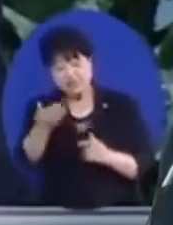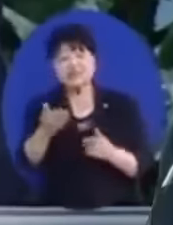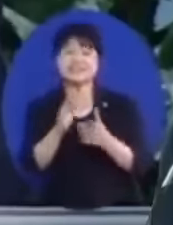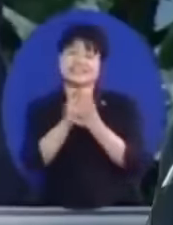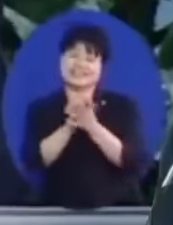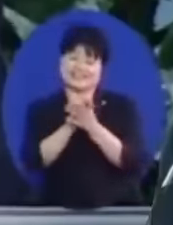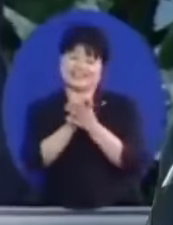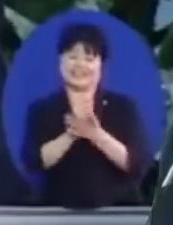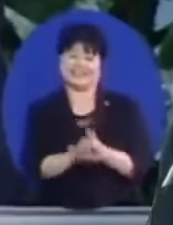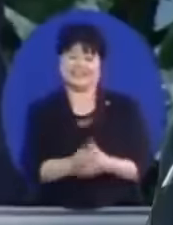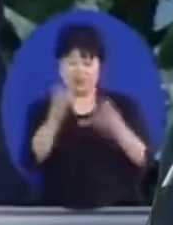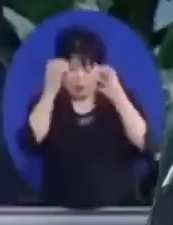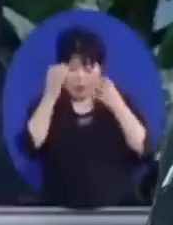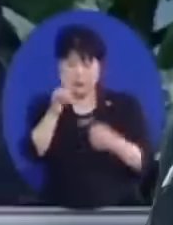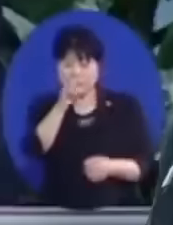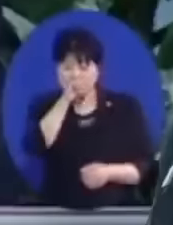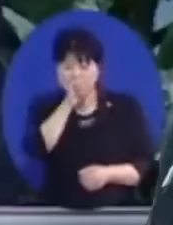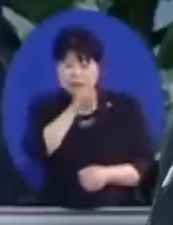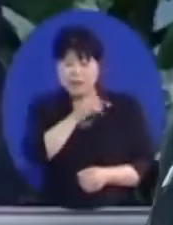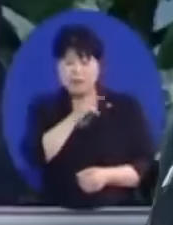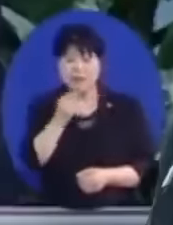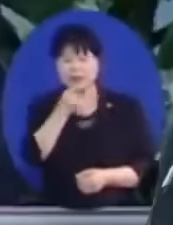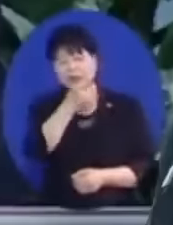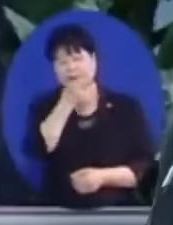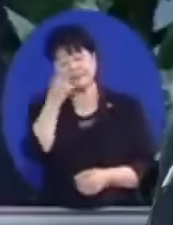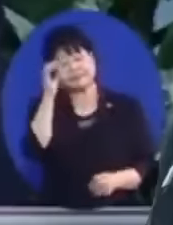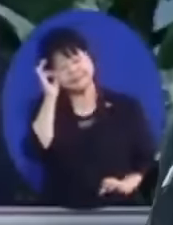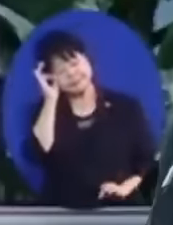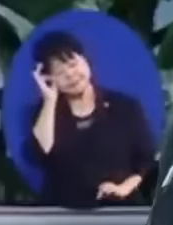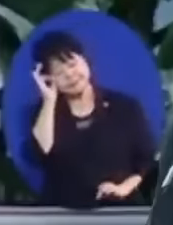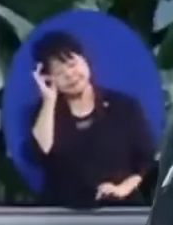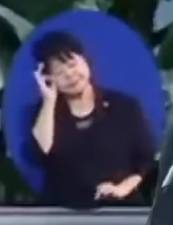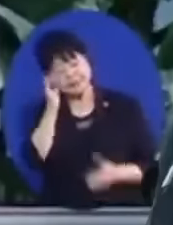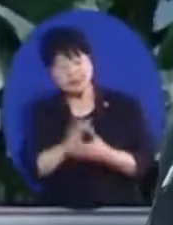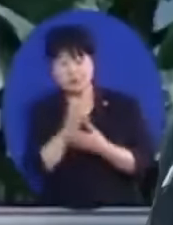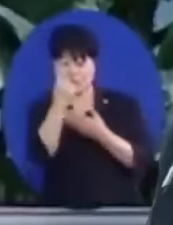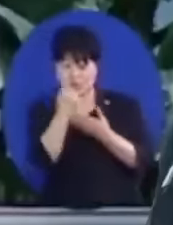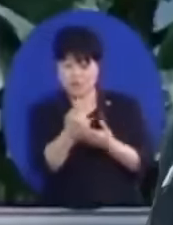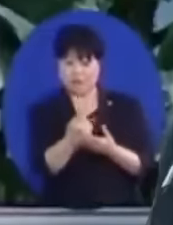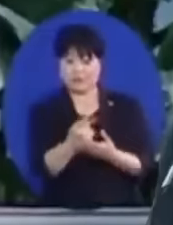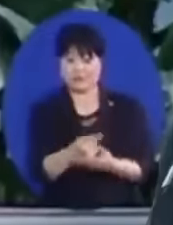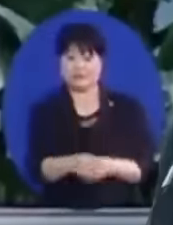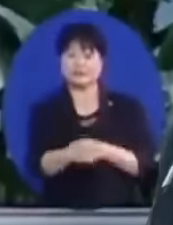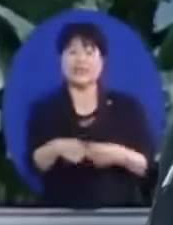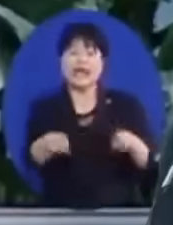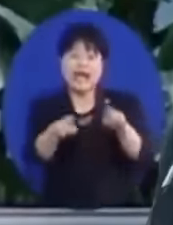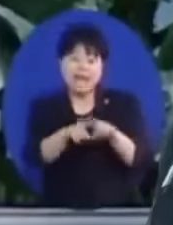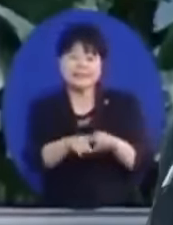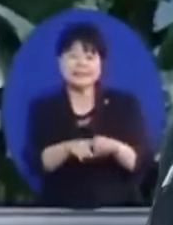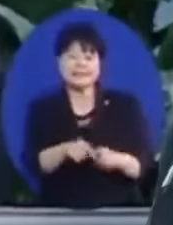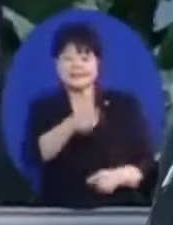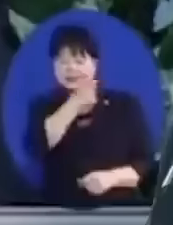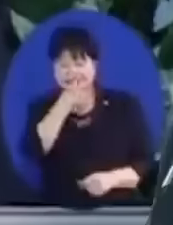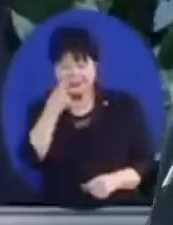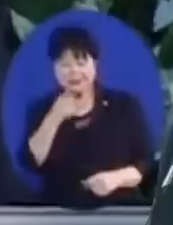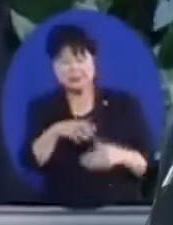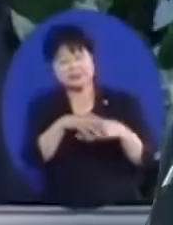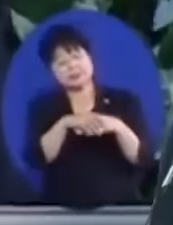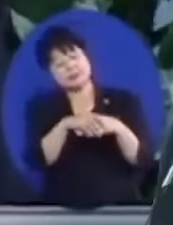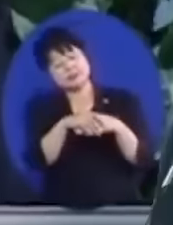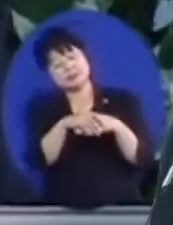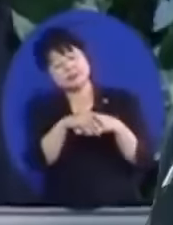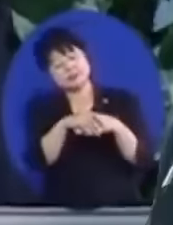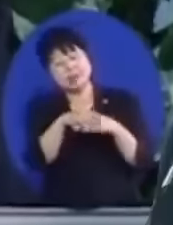것입니다. 너무나 고통스러워서 내가 말을 하지 못하고 앉아있을 때 친구도 곁에 와서 아무 말도 안 하고 같이 앉아 손만 잡아주고 있는